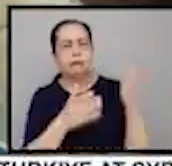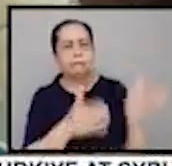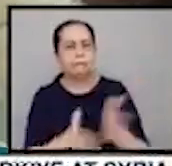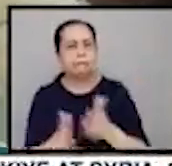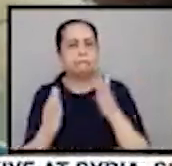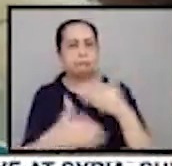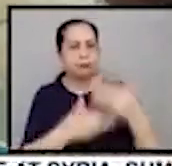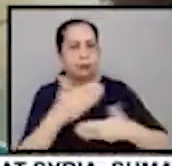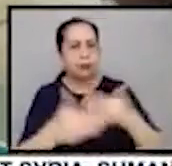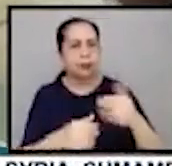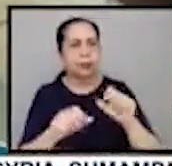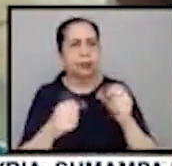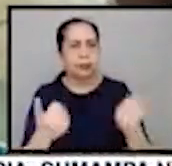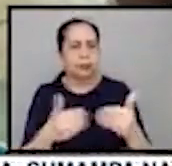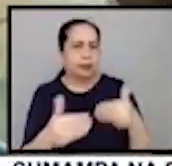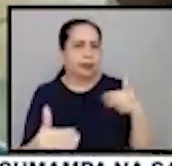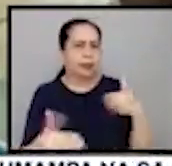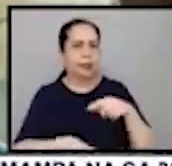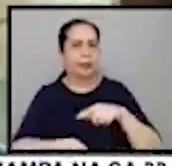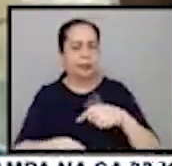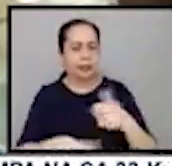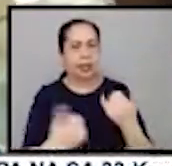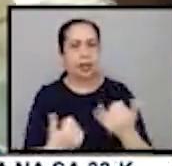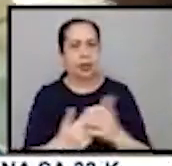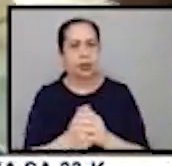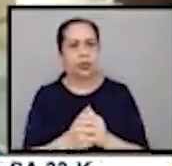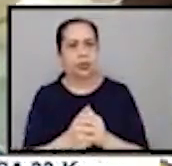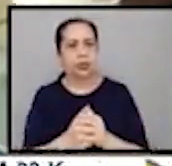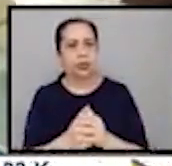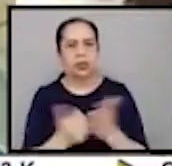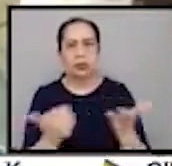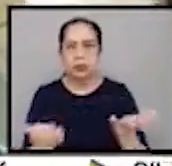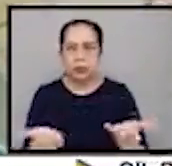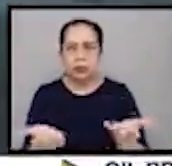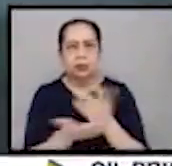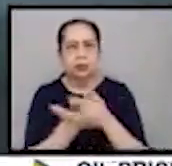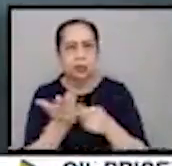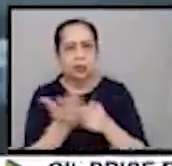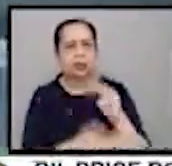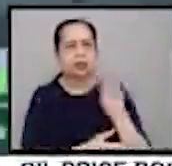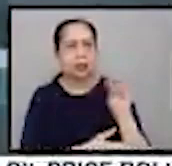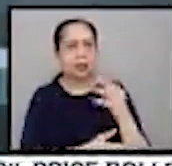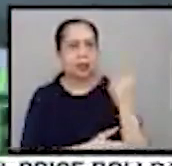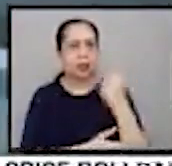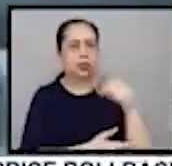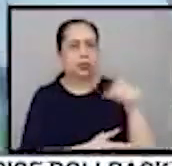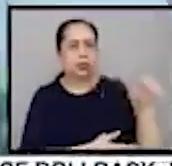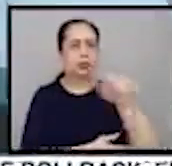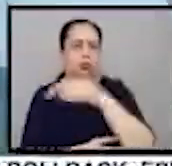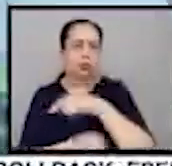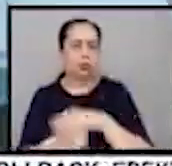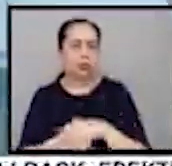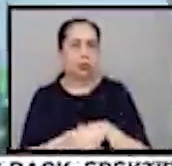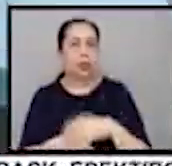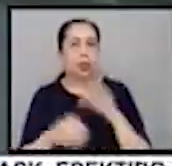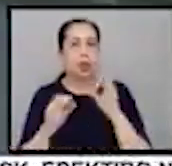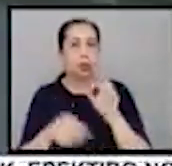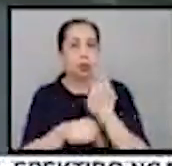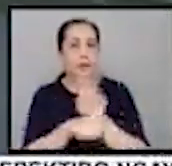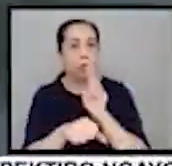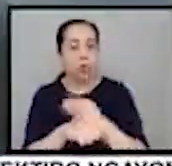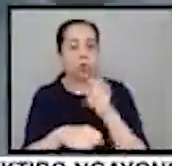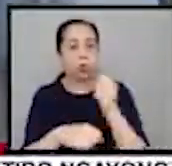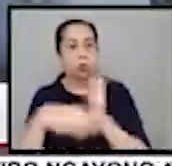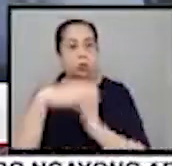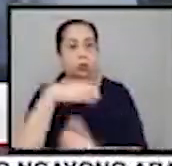early as now. Specifically yung inaaral ninyo? Some parts of Metro Manila also. Samatala, oras na magamit na ang subway, nasa